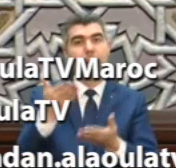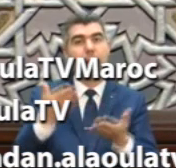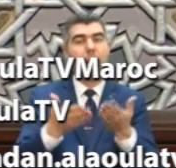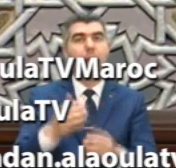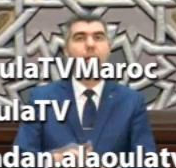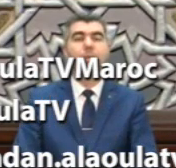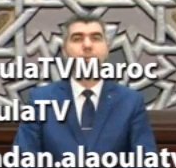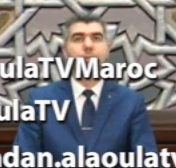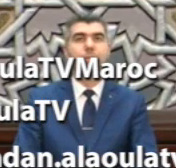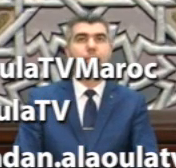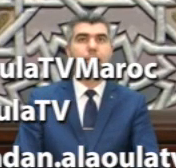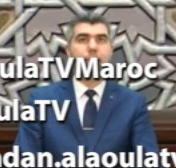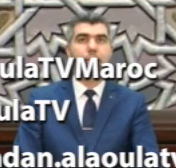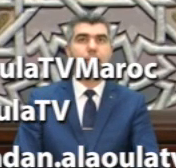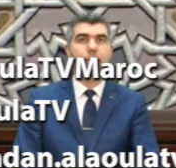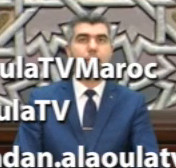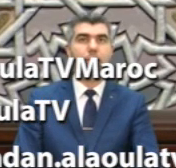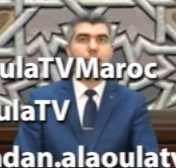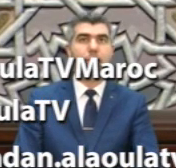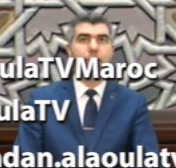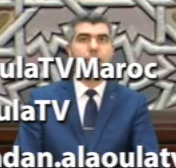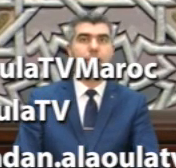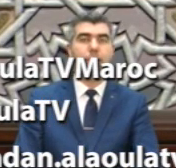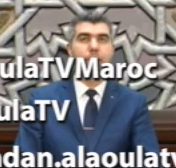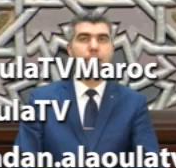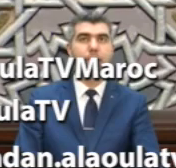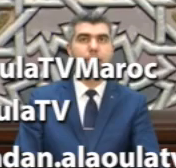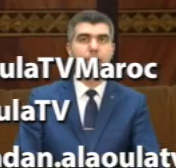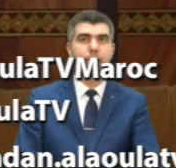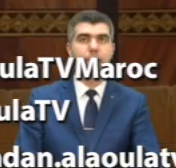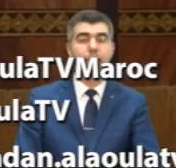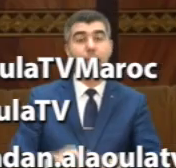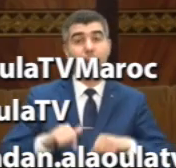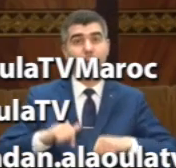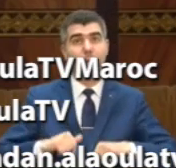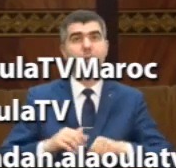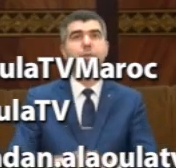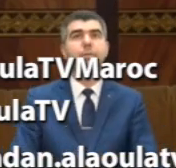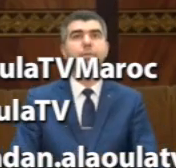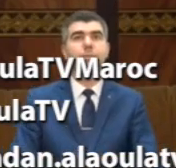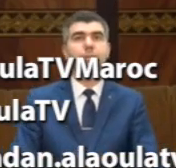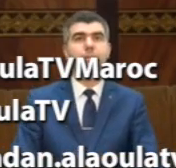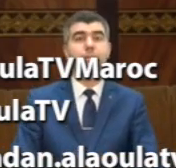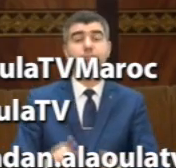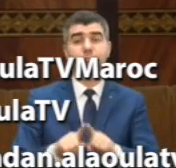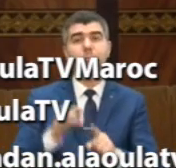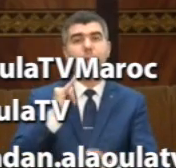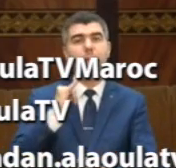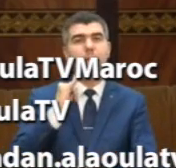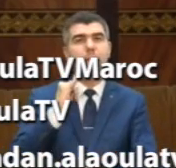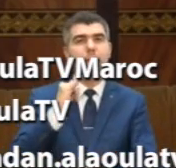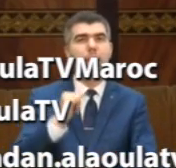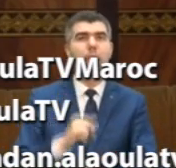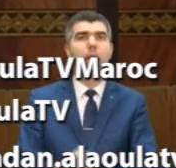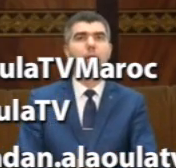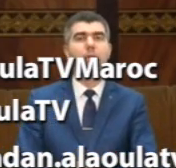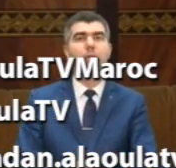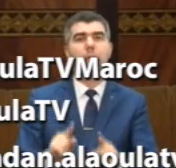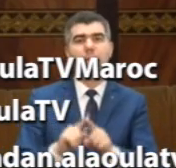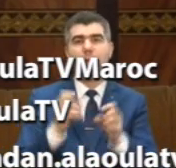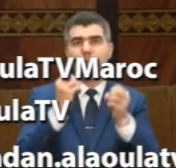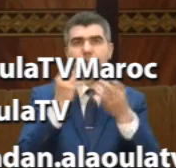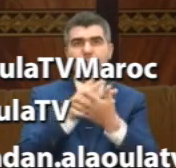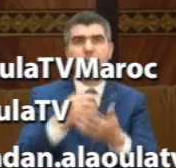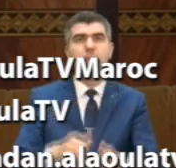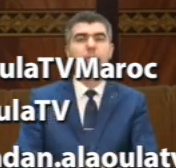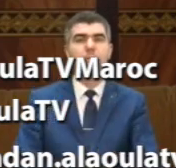للوحدة والتعادلية. تفضل السيد النائب. السيد الوزير المحترم، تتكرر بشكل ملفت للنظر. لا،